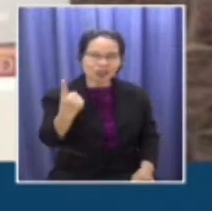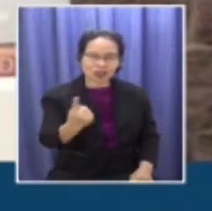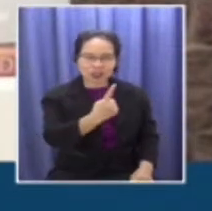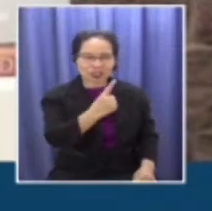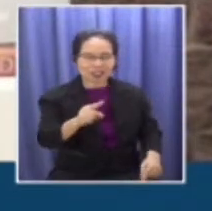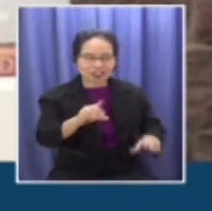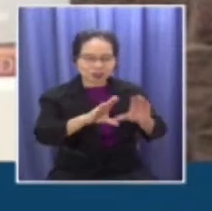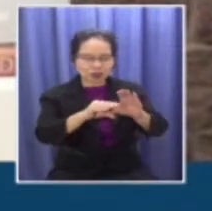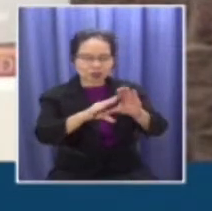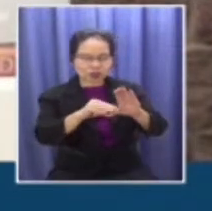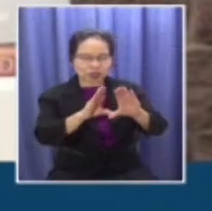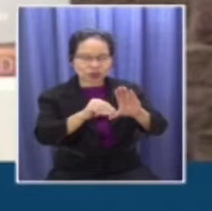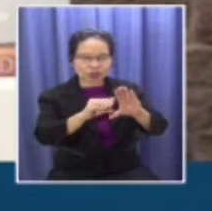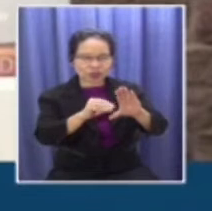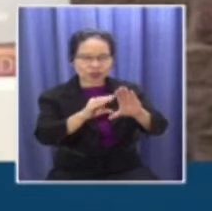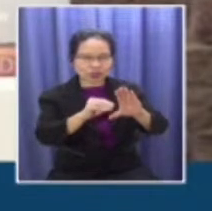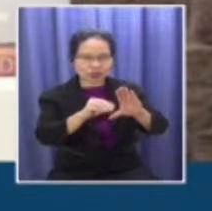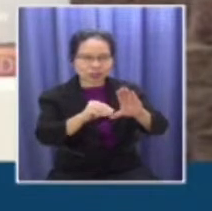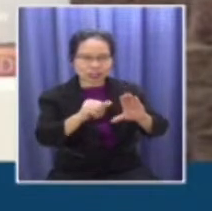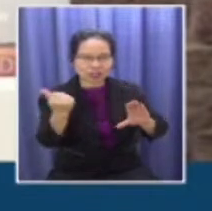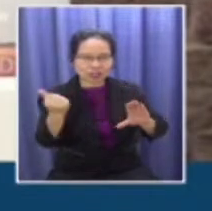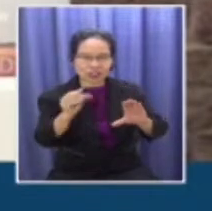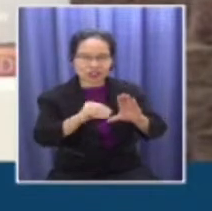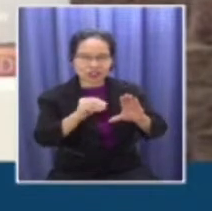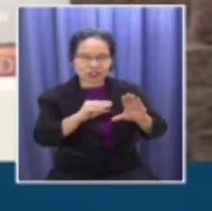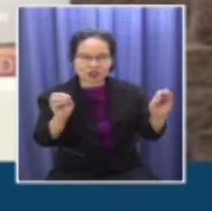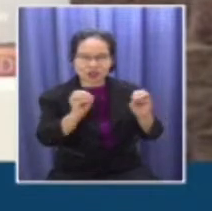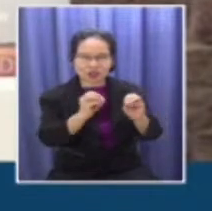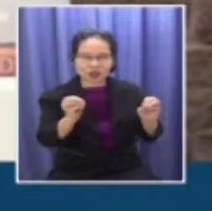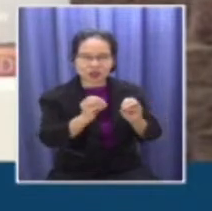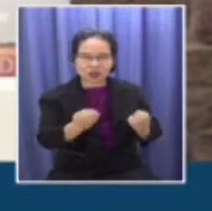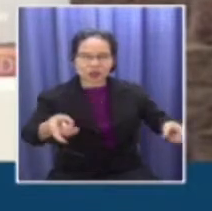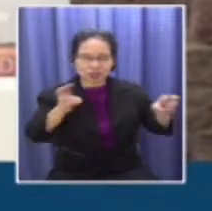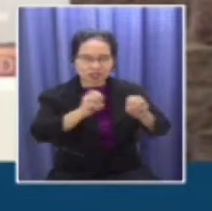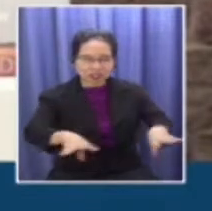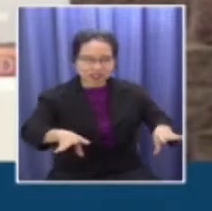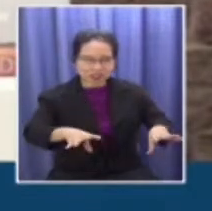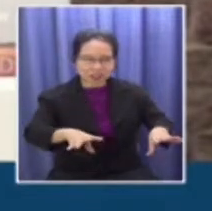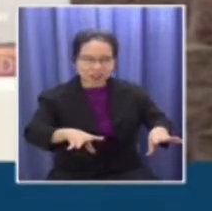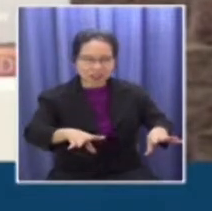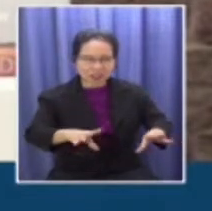asɛpɔ meni obi afa kra no a ɔmampagine de tɔte ɔwɔ nyansa pi